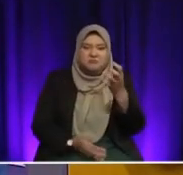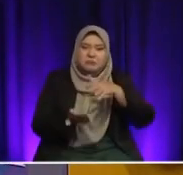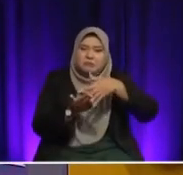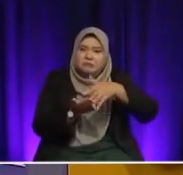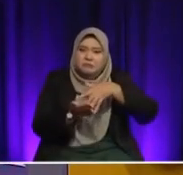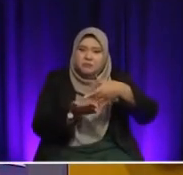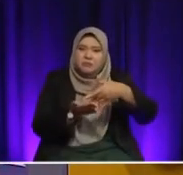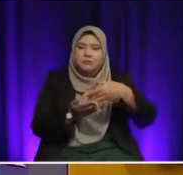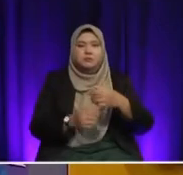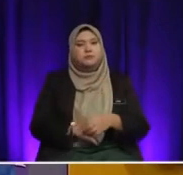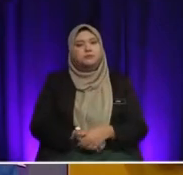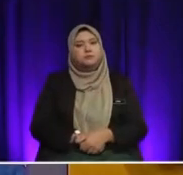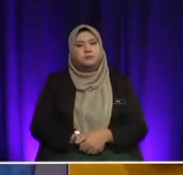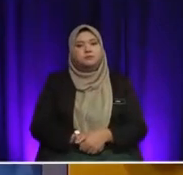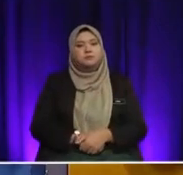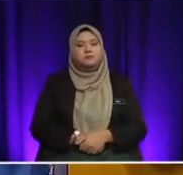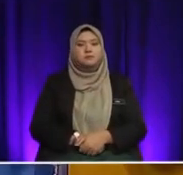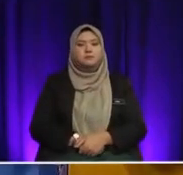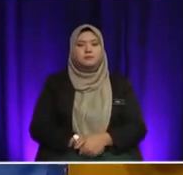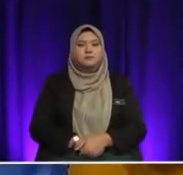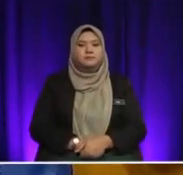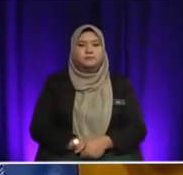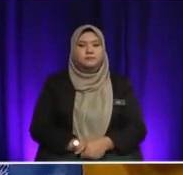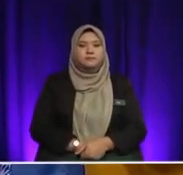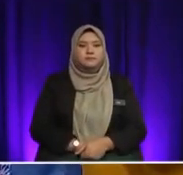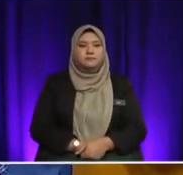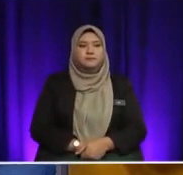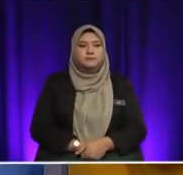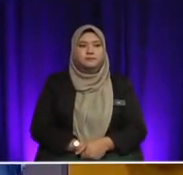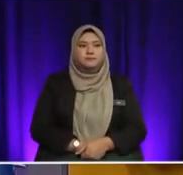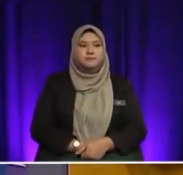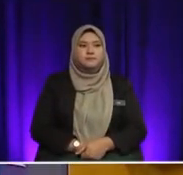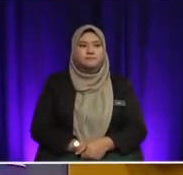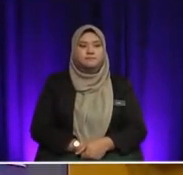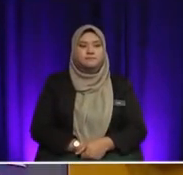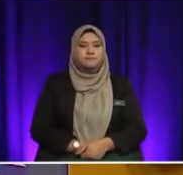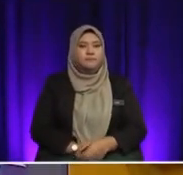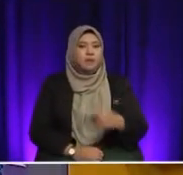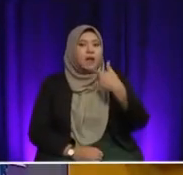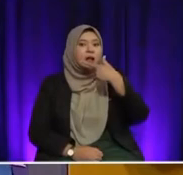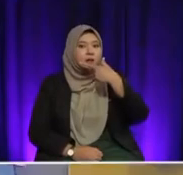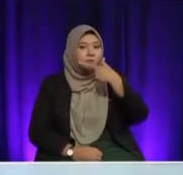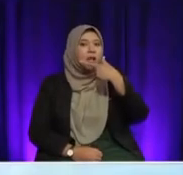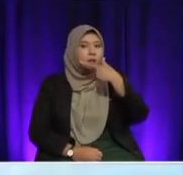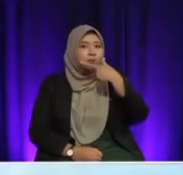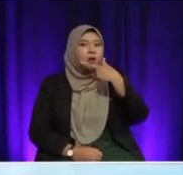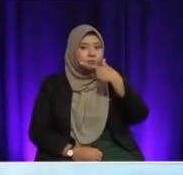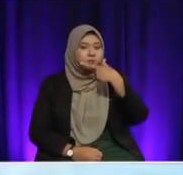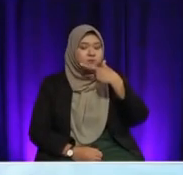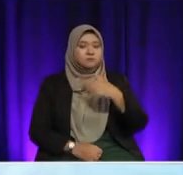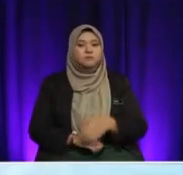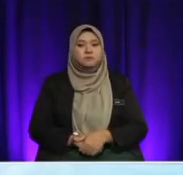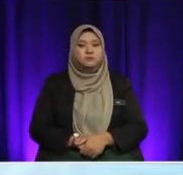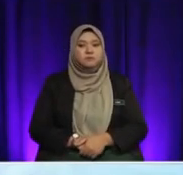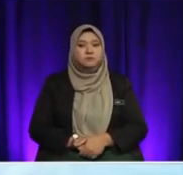menghasilkan sesuatu produk. Baik. Okey, kita tengok dekat keropok leko. Yang kita nak ialah keropok leko yang seragam bentuk dia,